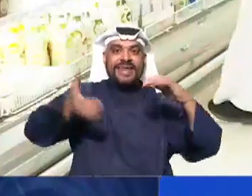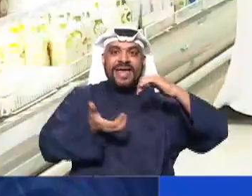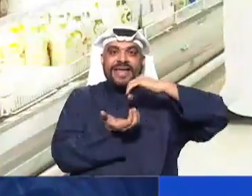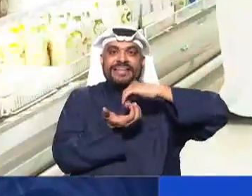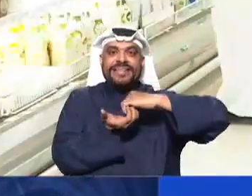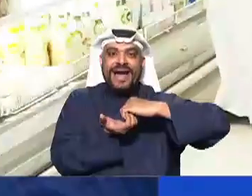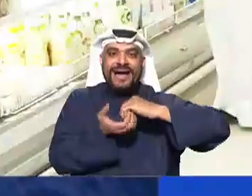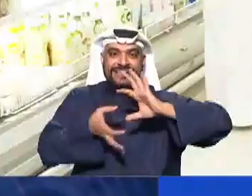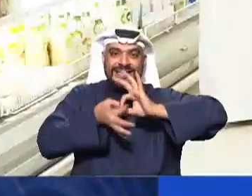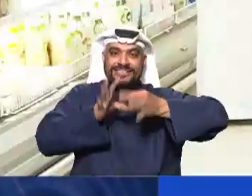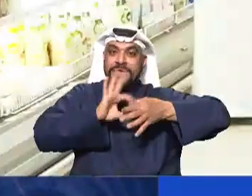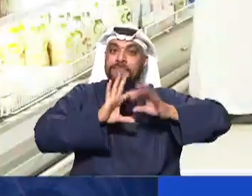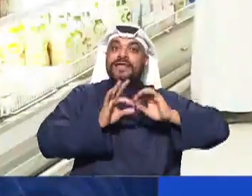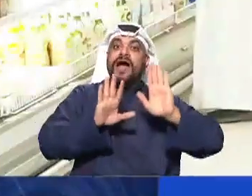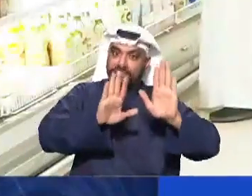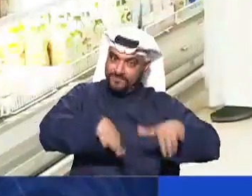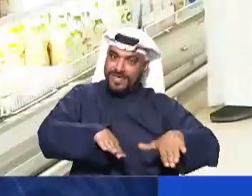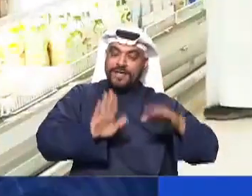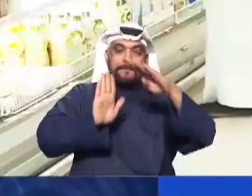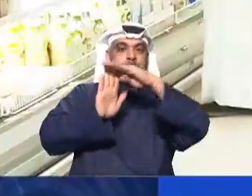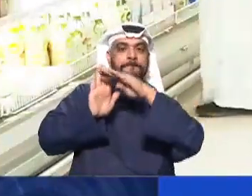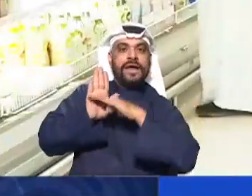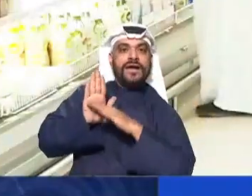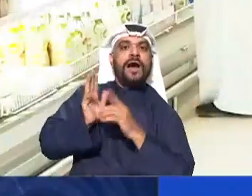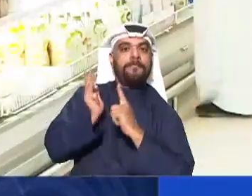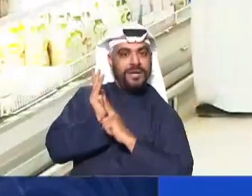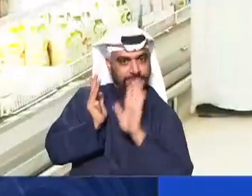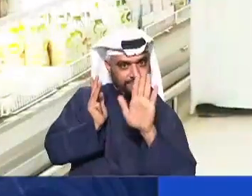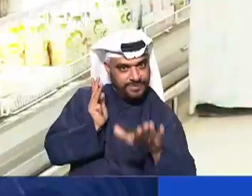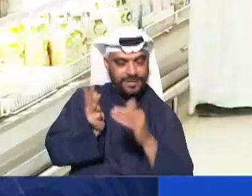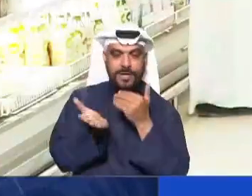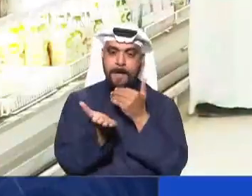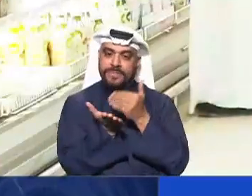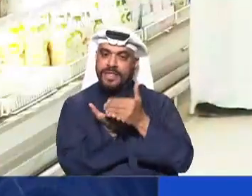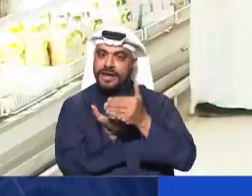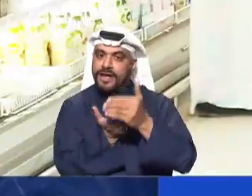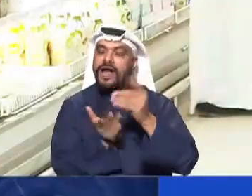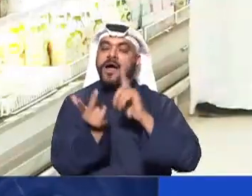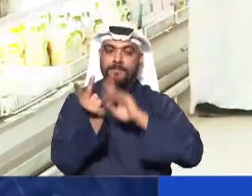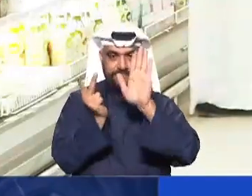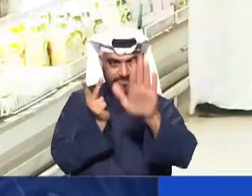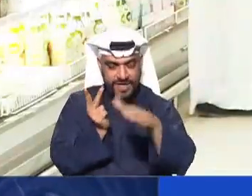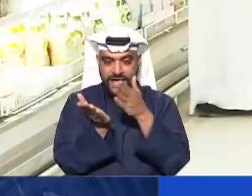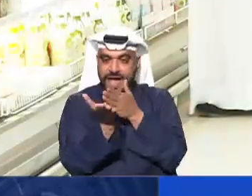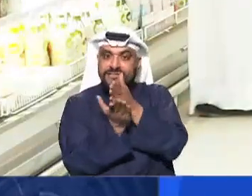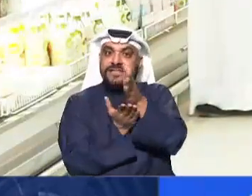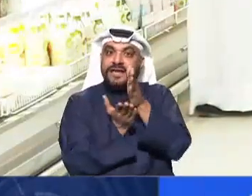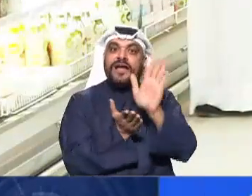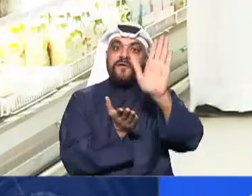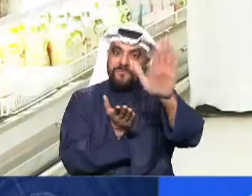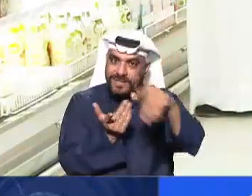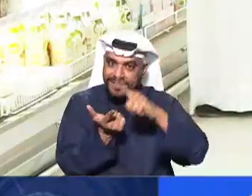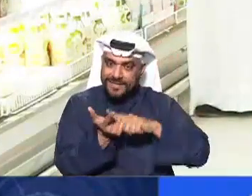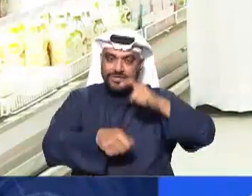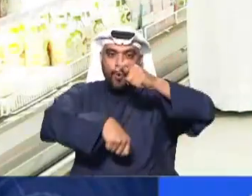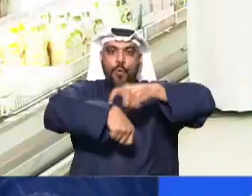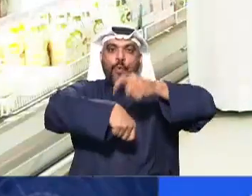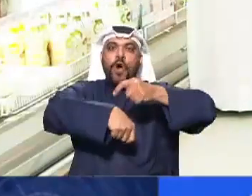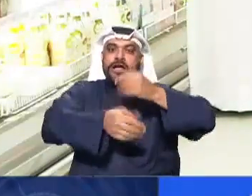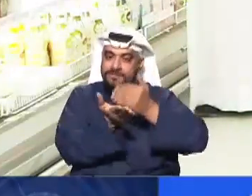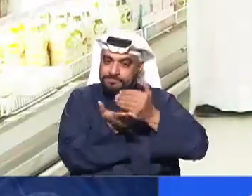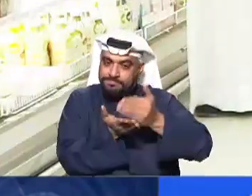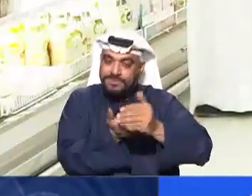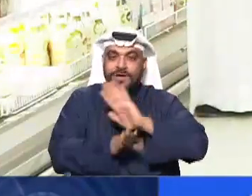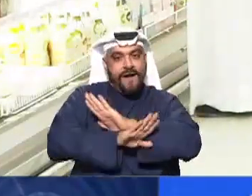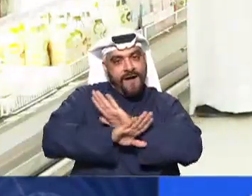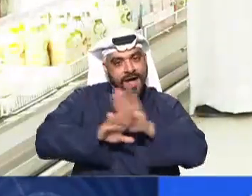آلية تتبعها الجمعيات بناء على قرار حظر التجول الذي أقره مجلس الوزراء، حيث سيتم